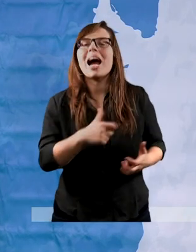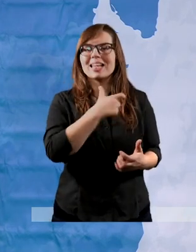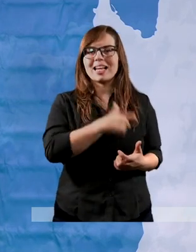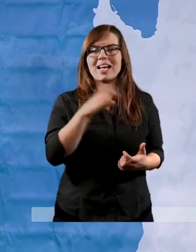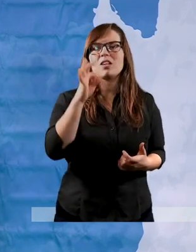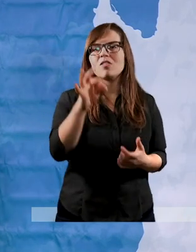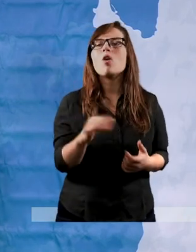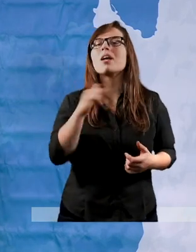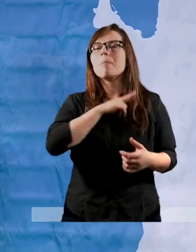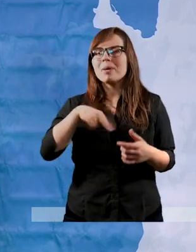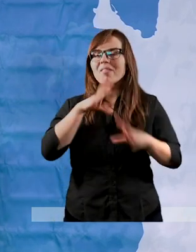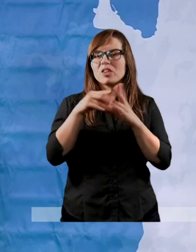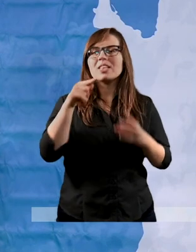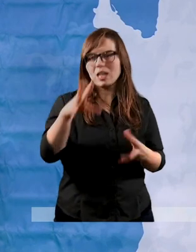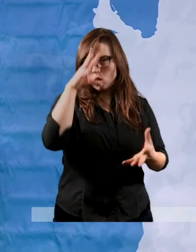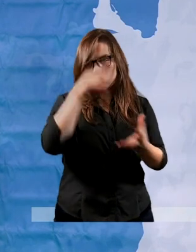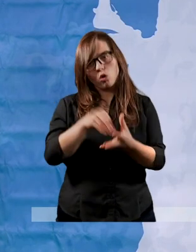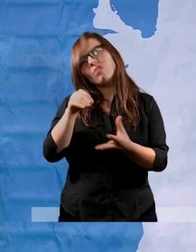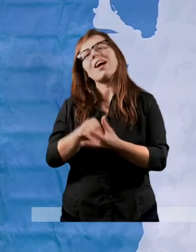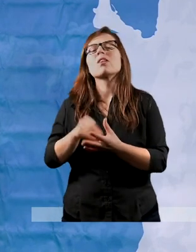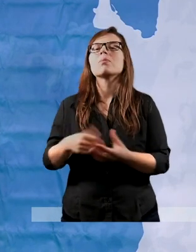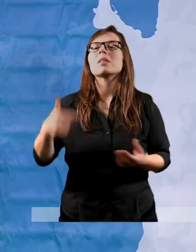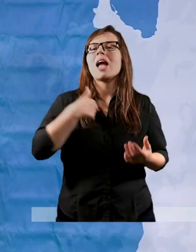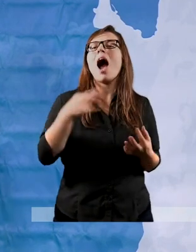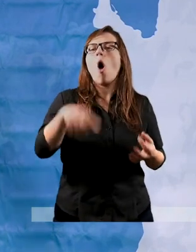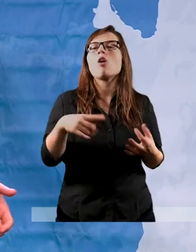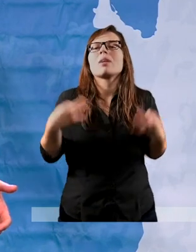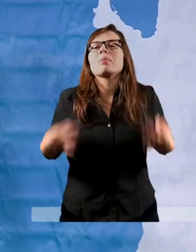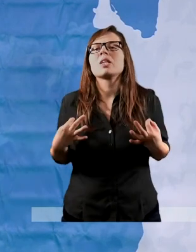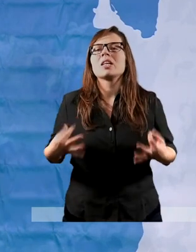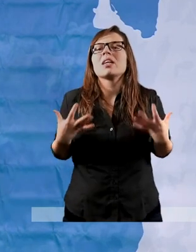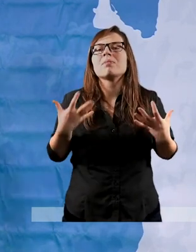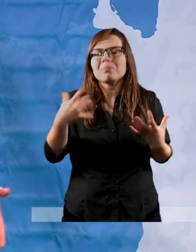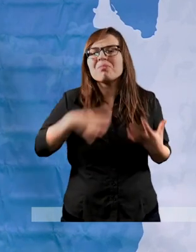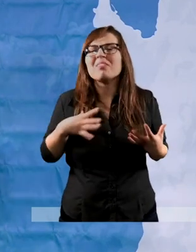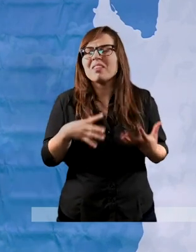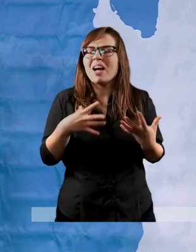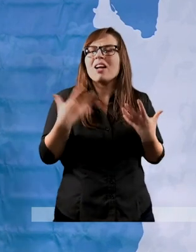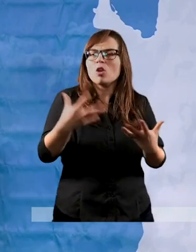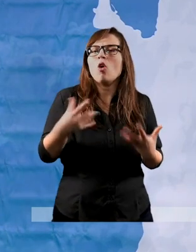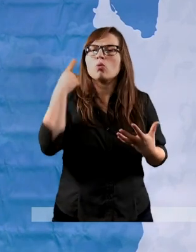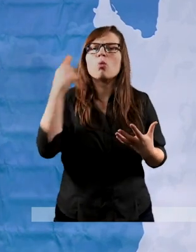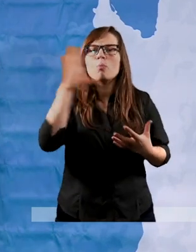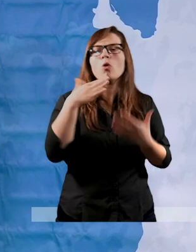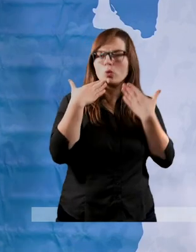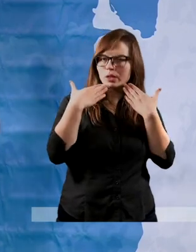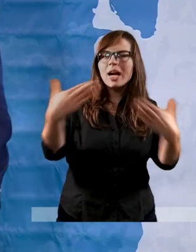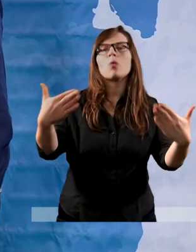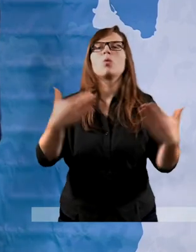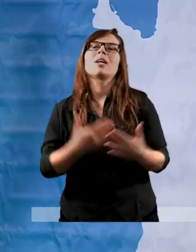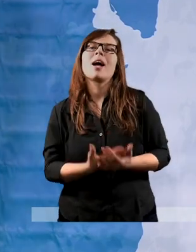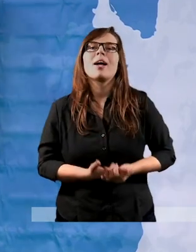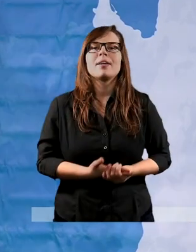serce Twoje. I my wszyscy tego doświadczyliśmy. I o tym dzisiaj świadczymy. Warto jest ufać Bogu. Dziękuję.